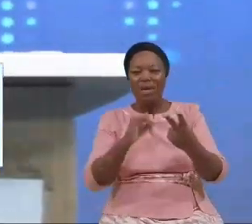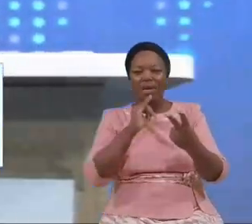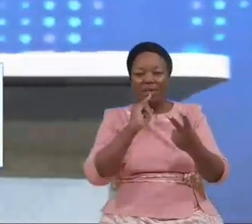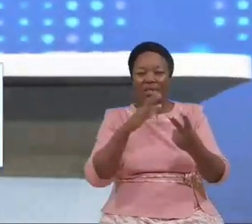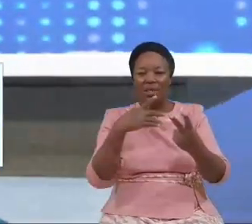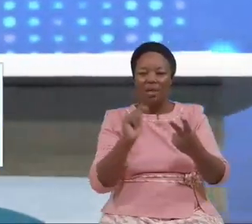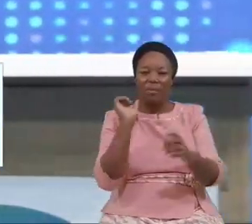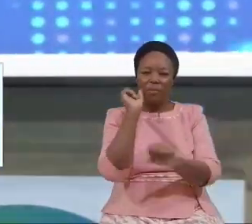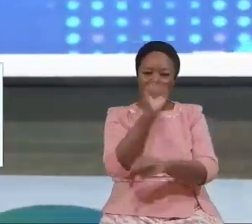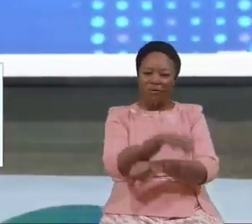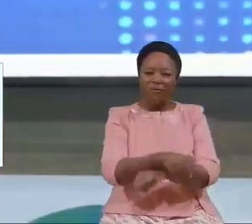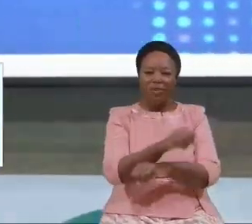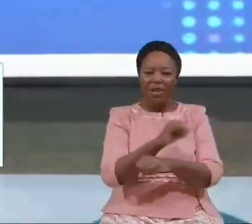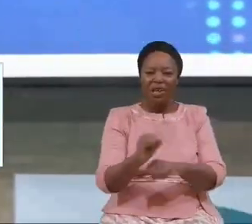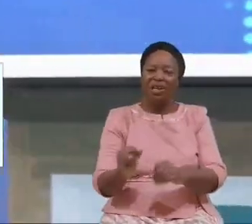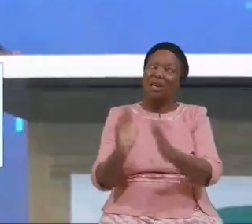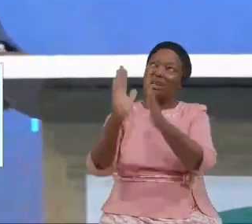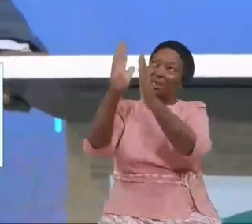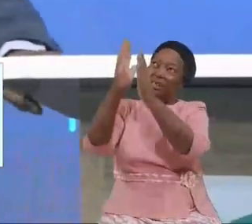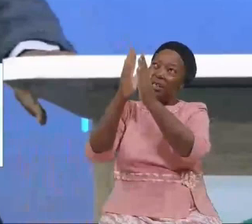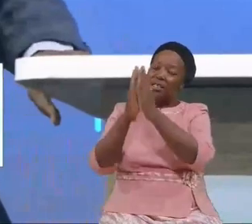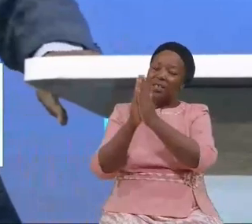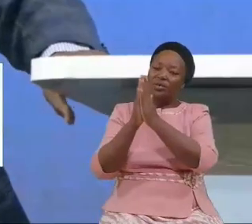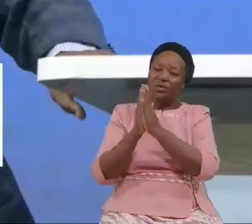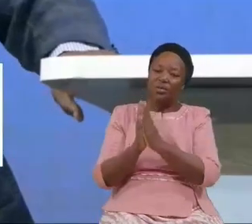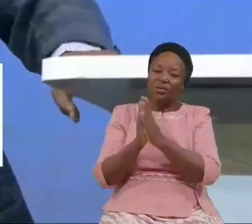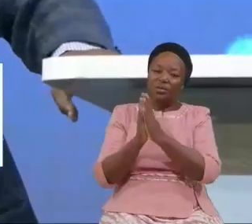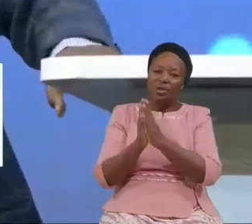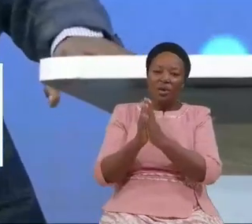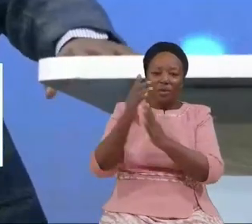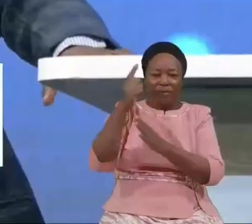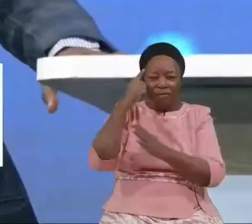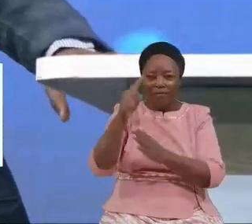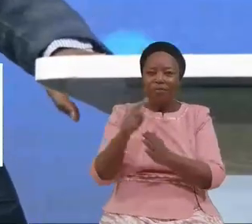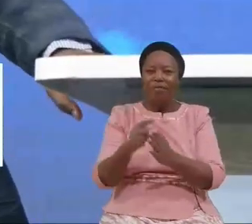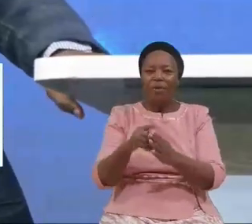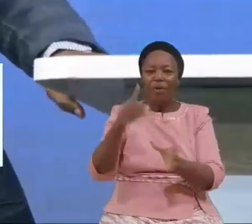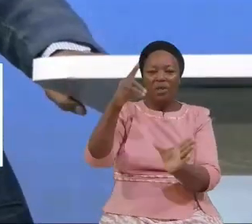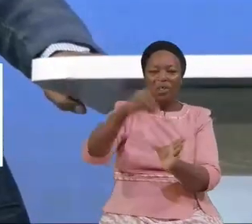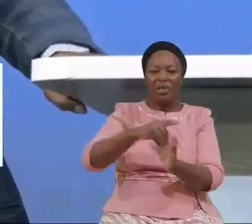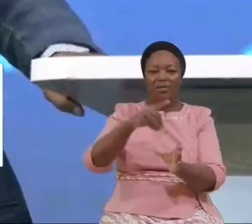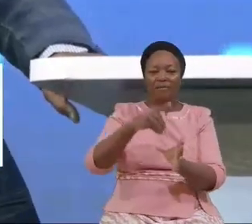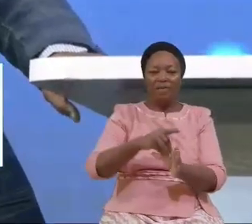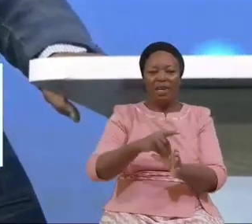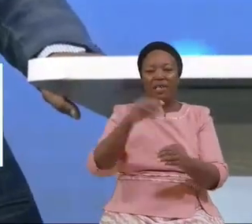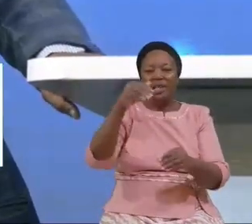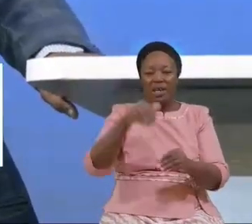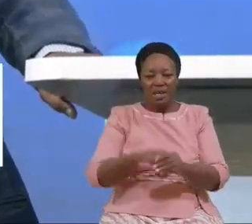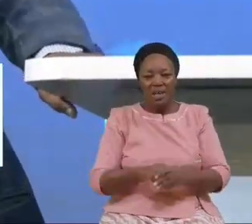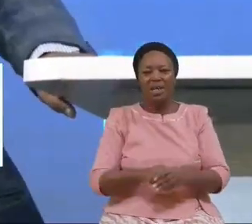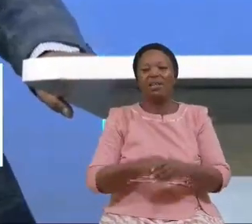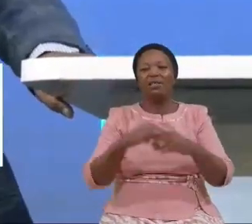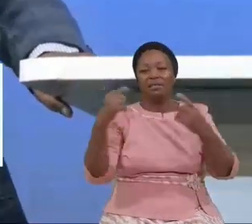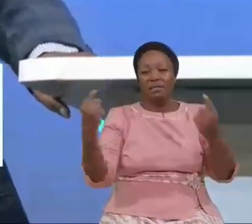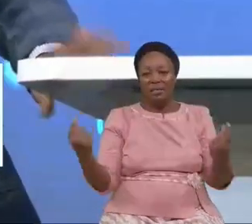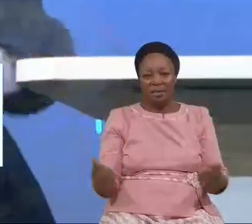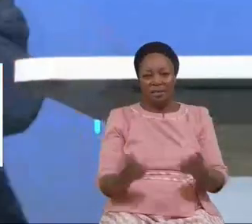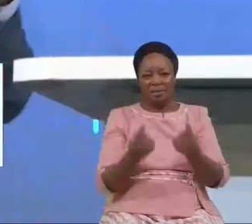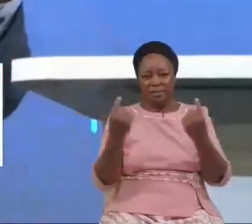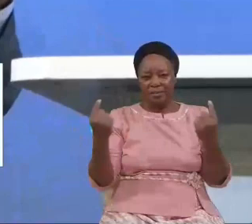l'intercession dominante pour les Invalides dans l'infirmité les